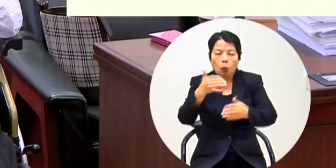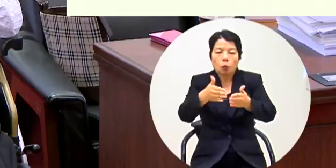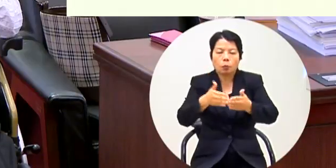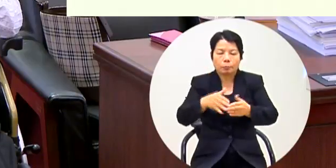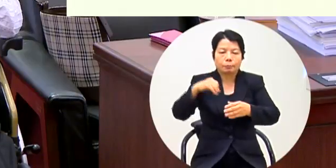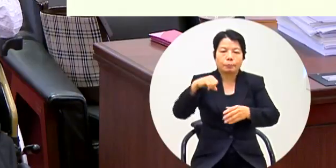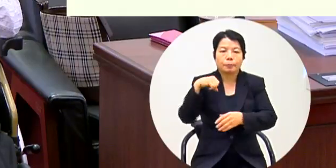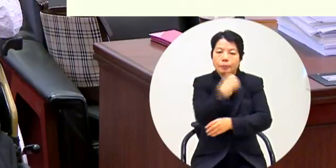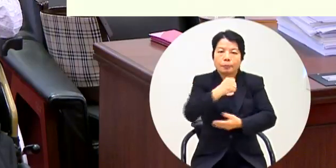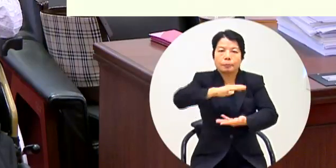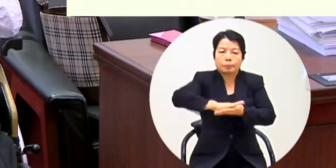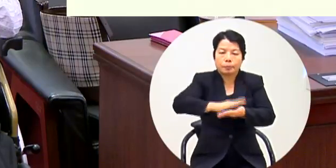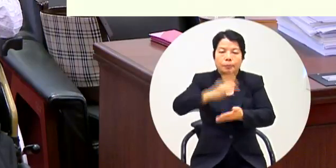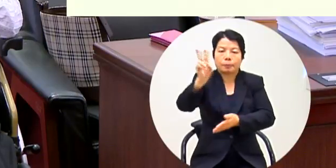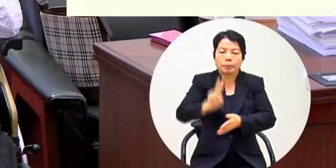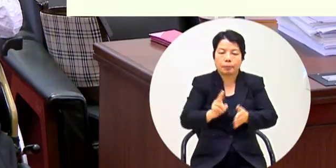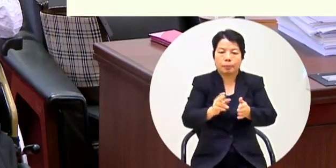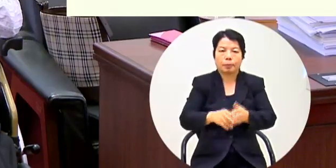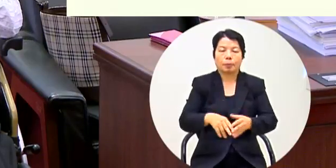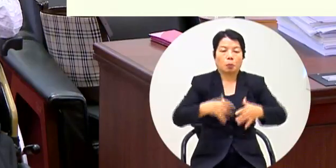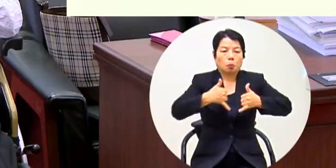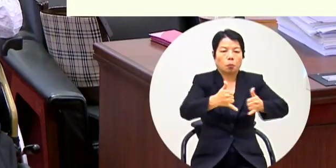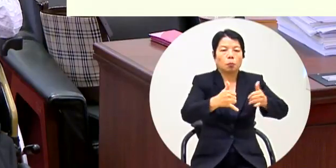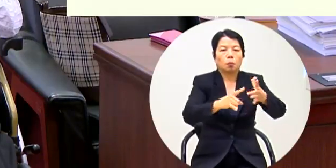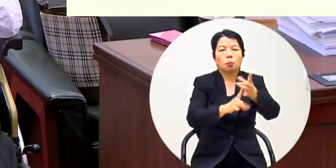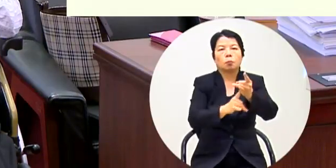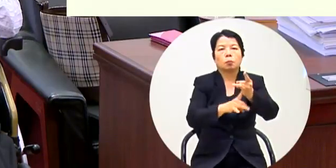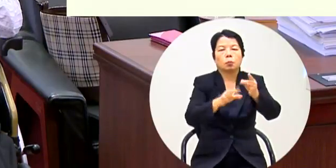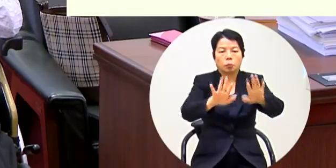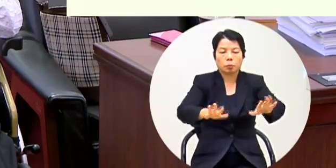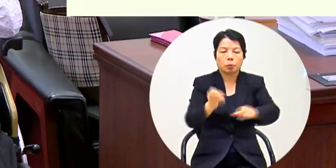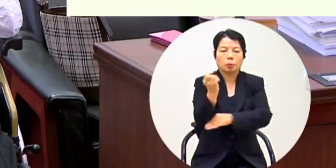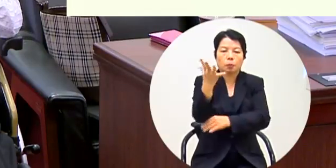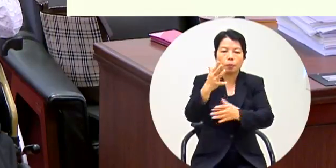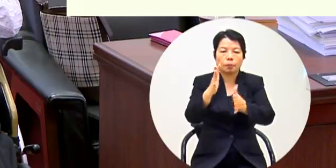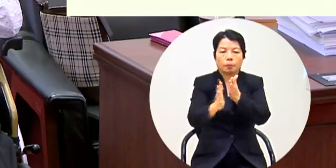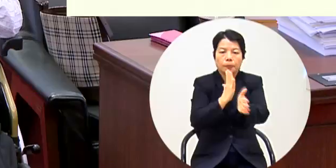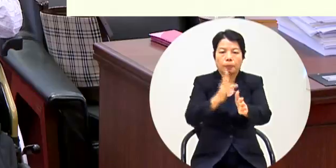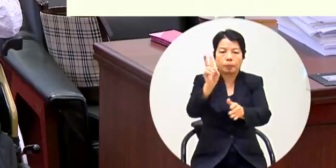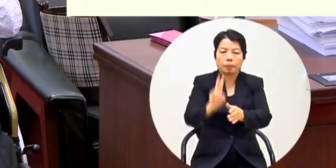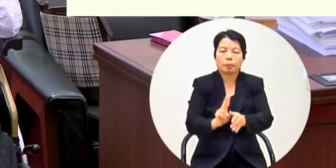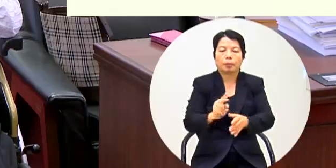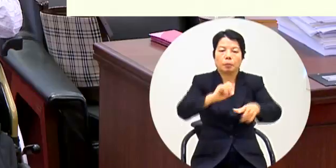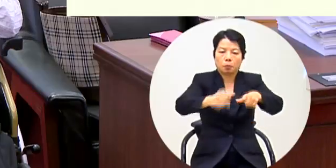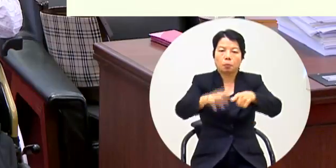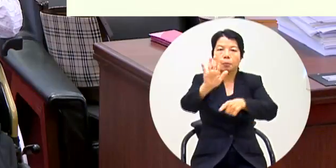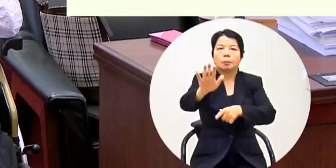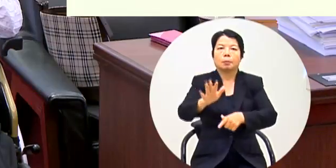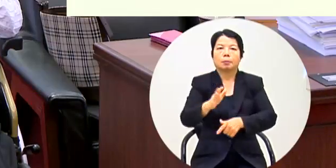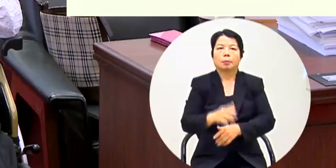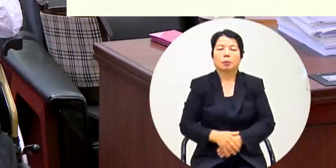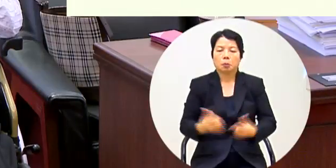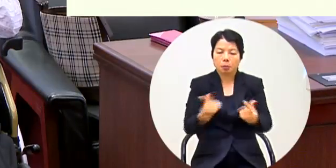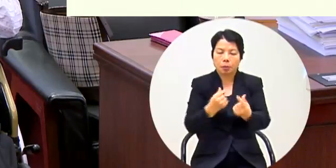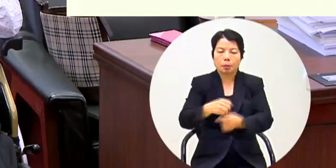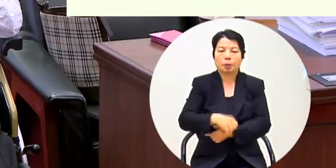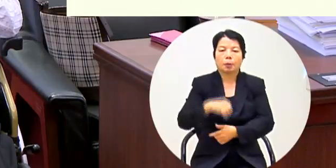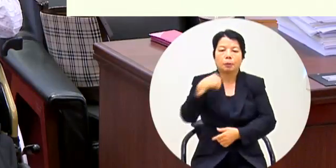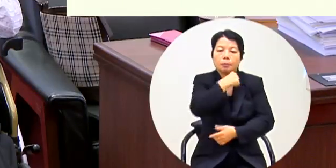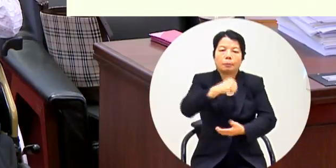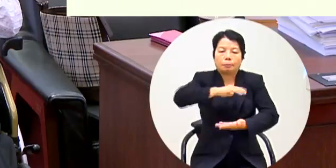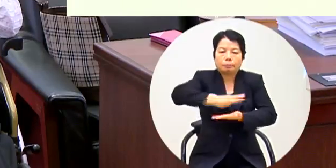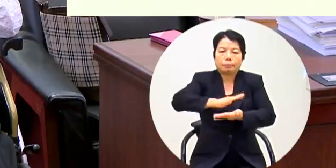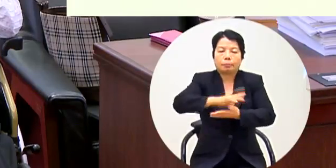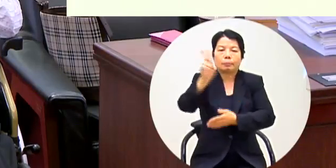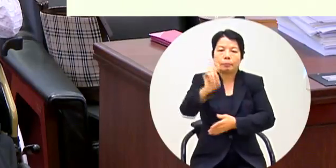学园区现在有华邦电，那跟台积电一样都会产生这些废硫酸。那它这些废硫酸呢，其实